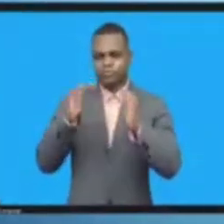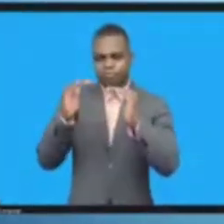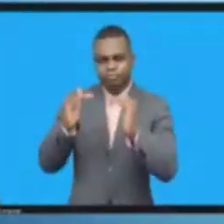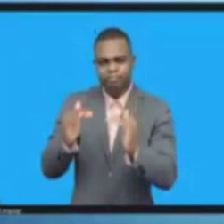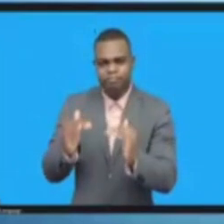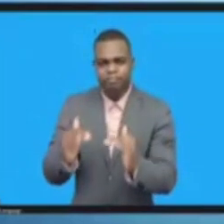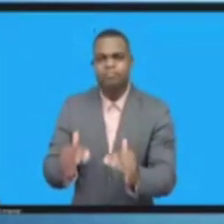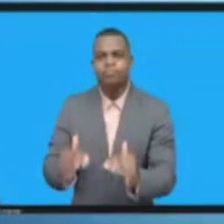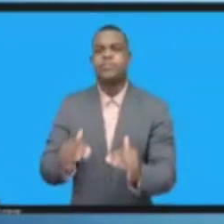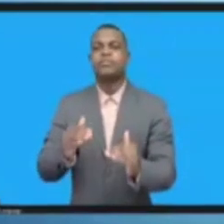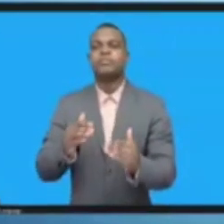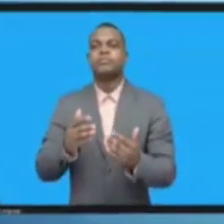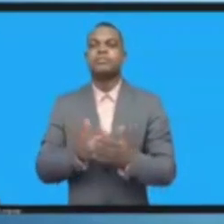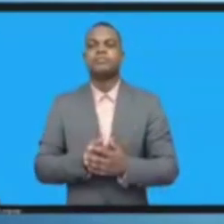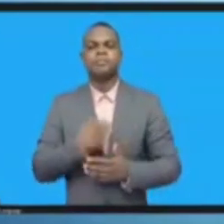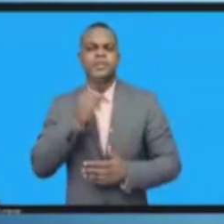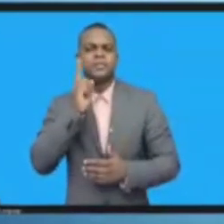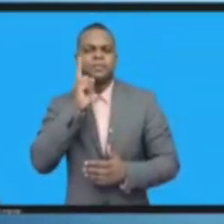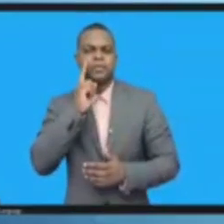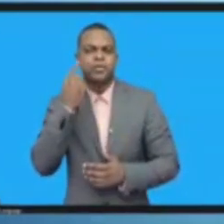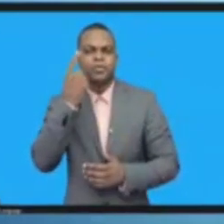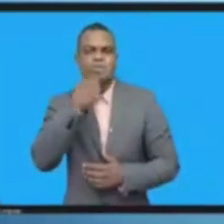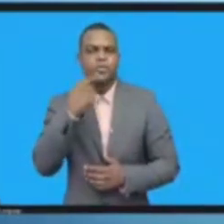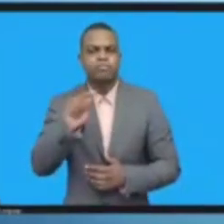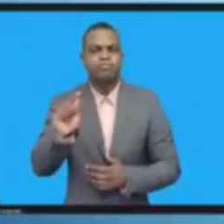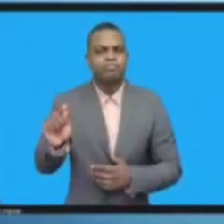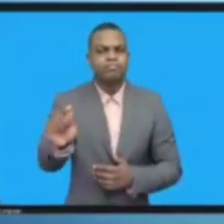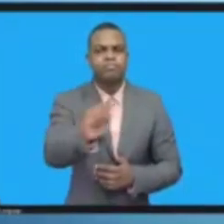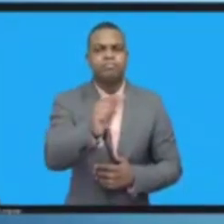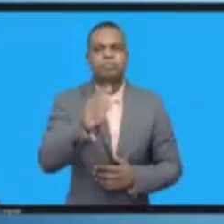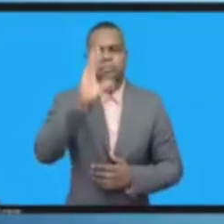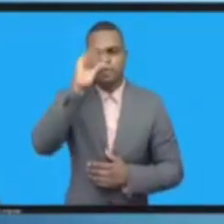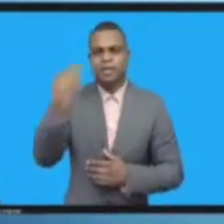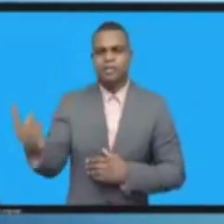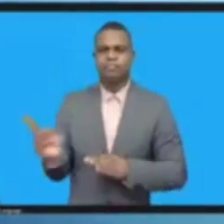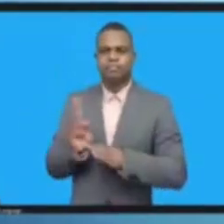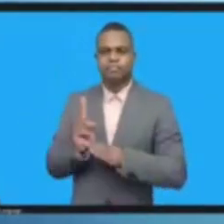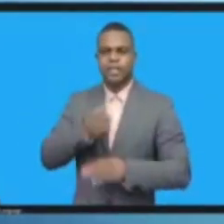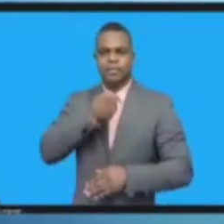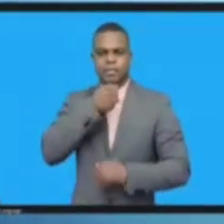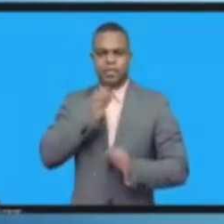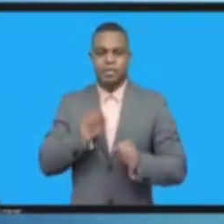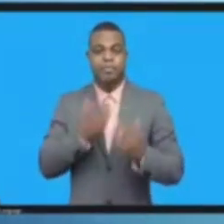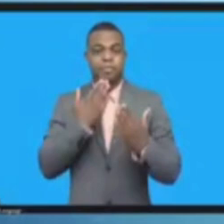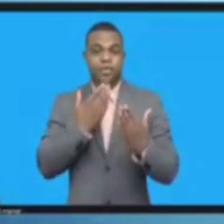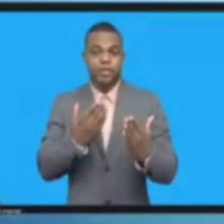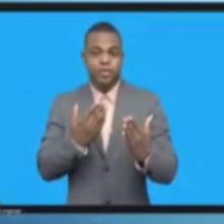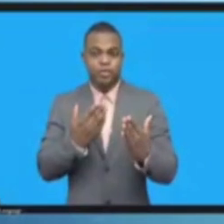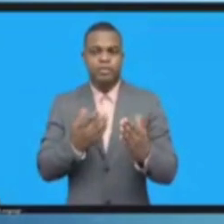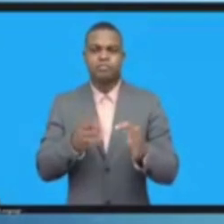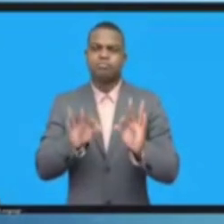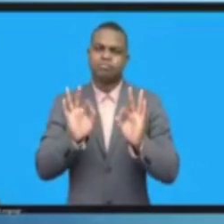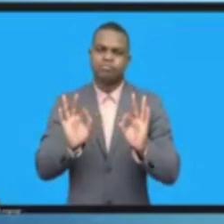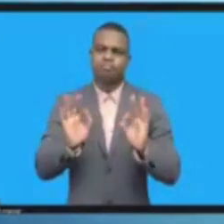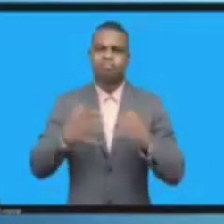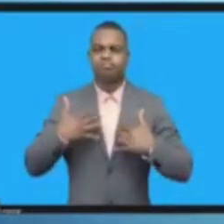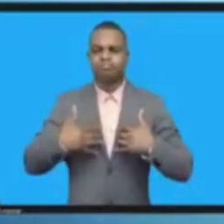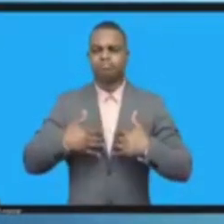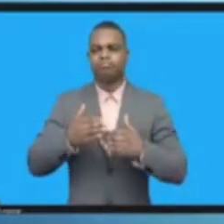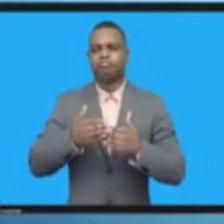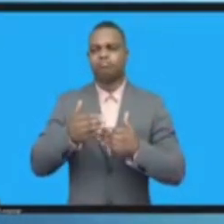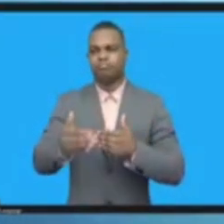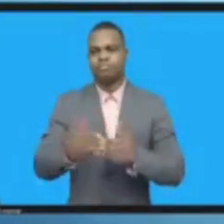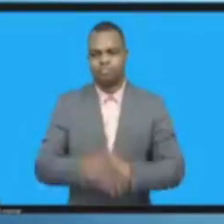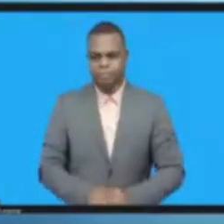aux panélistes que vous voyez sur le podium. Merci beaucoup et je vous souhaite un agréable séjour.